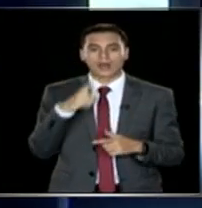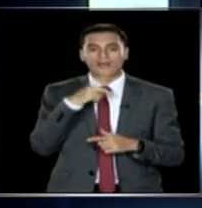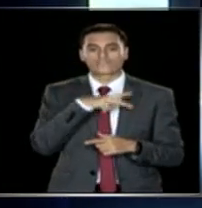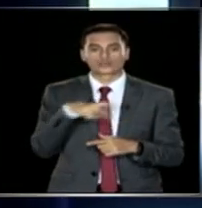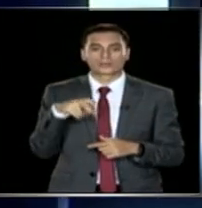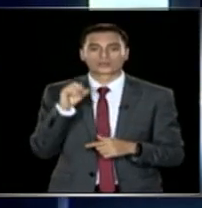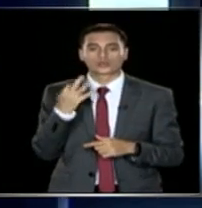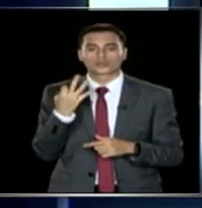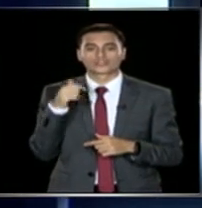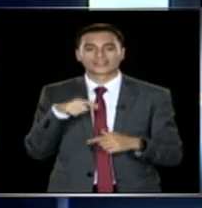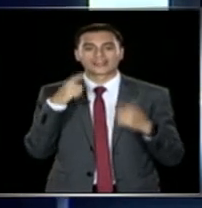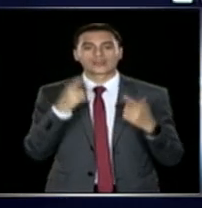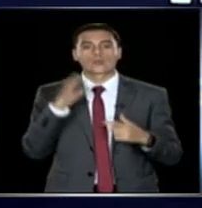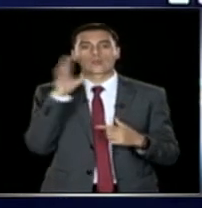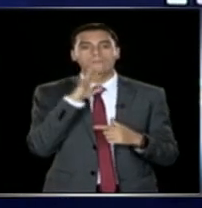1813، فما هي؟